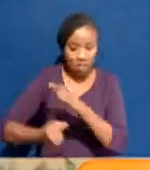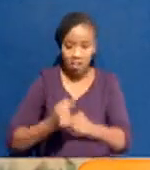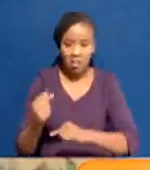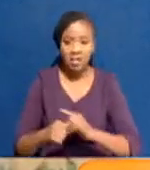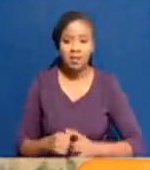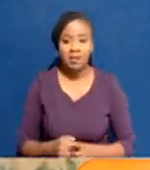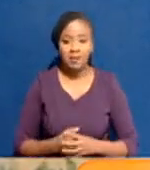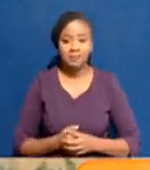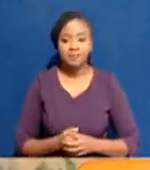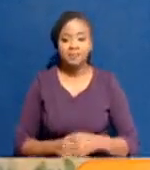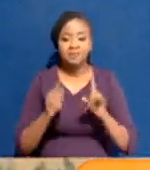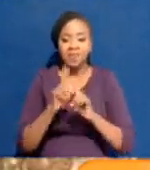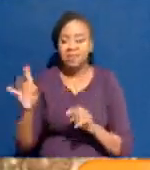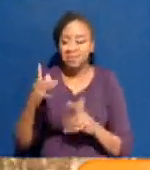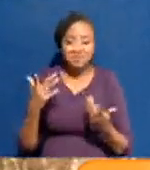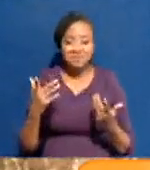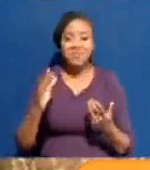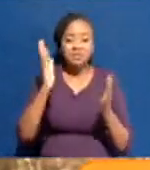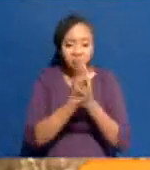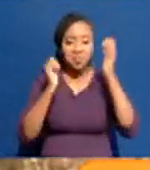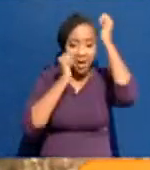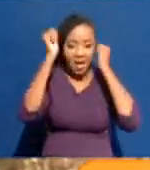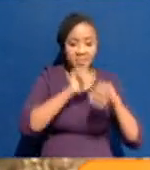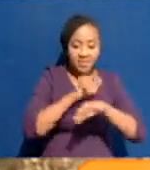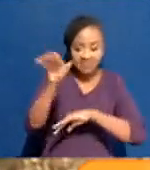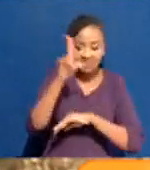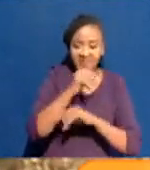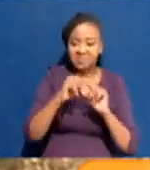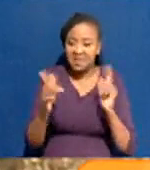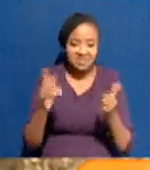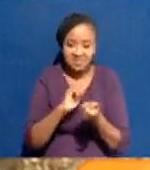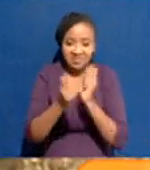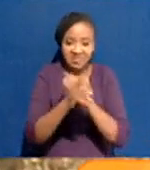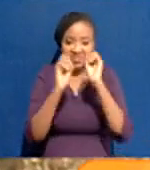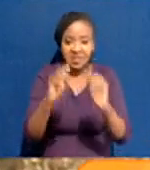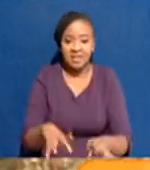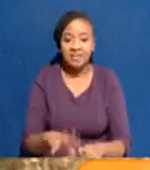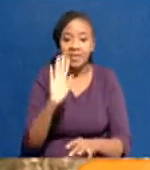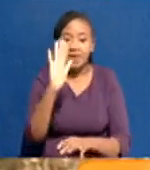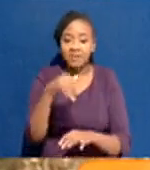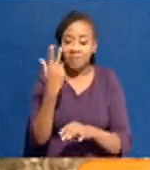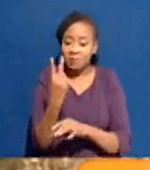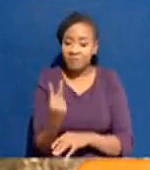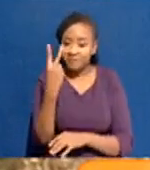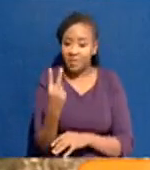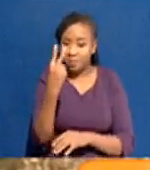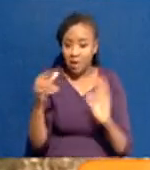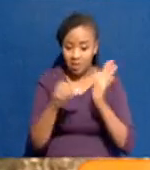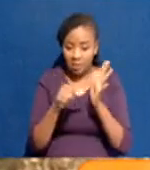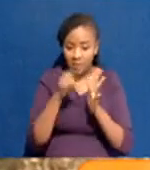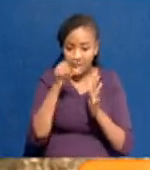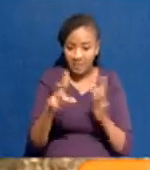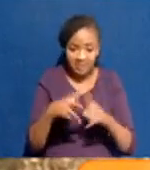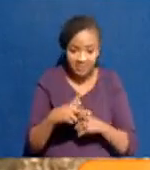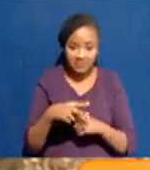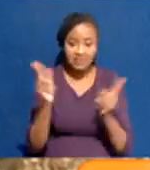operation, haijakuwa na tofauti. Tangu February wakati hii mambo ya hii vita ya bandits yanze hapa Samburu West,